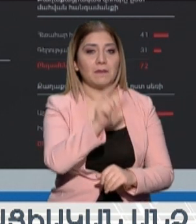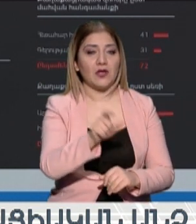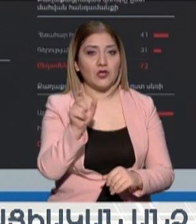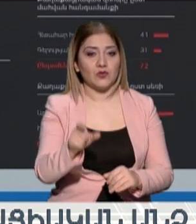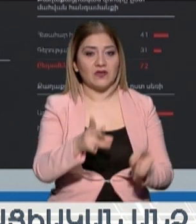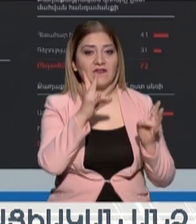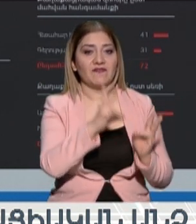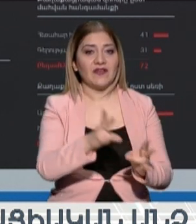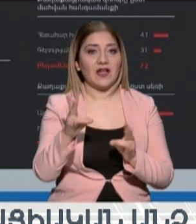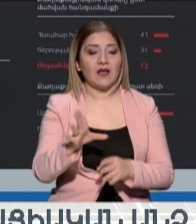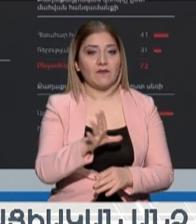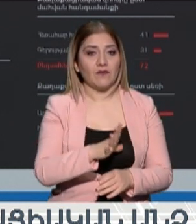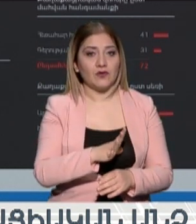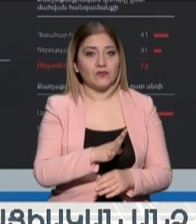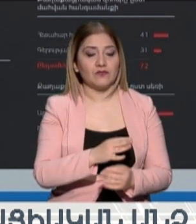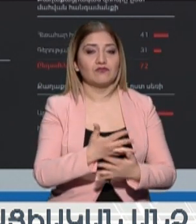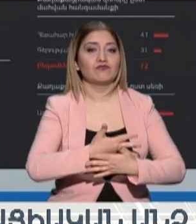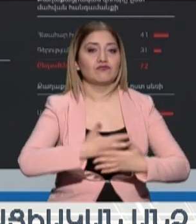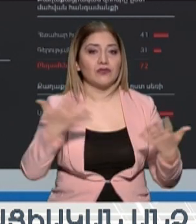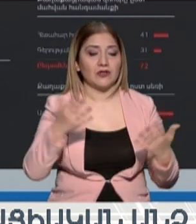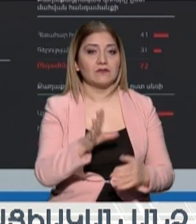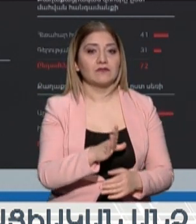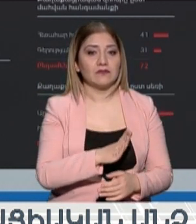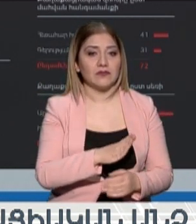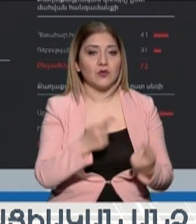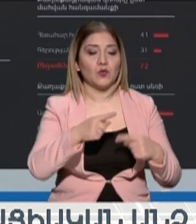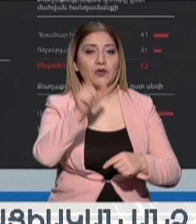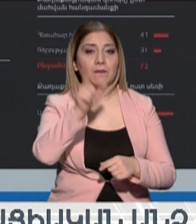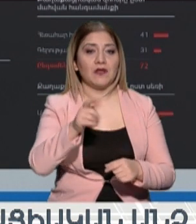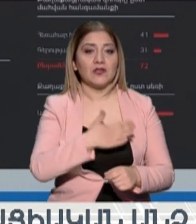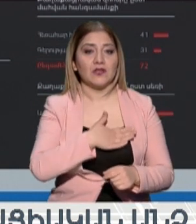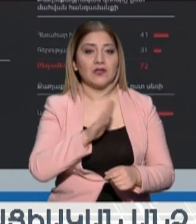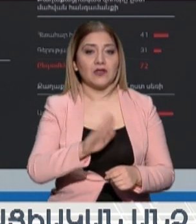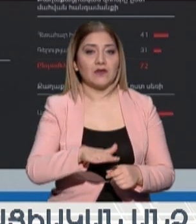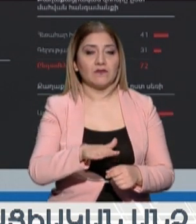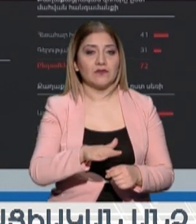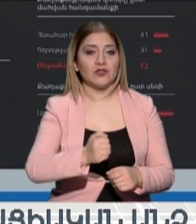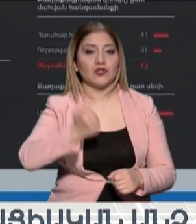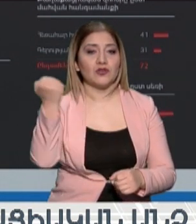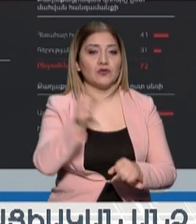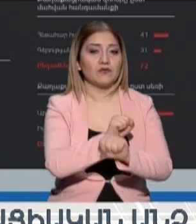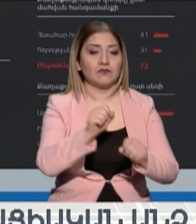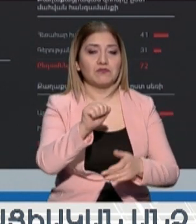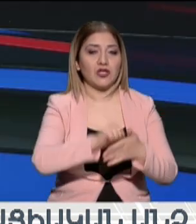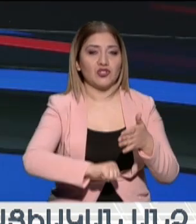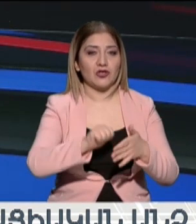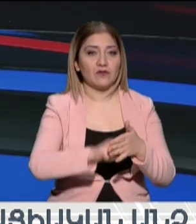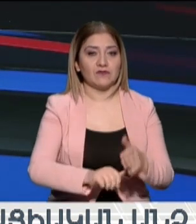քաղաքացիական անձի վիրավորման դեպք, որոնց զգալի մասը տեղի է ունեցել այլ անձանց մահվան հանգեցրած հարվածների հետևանքով։